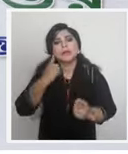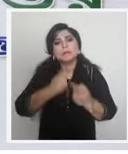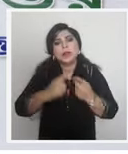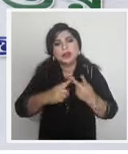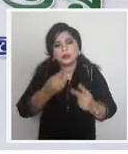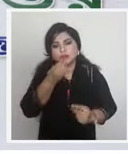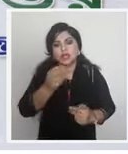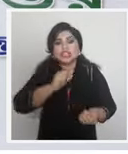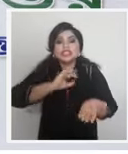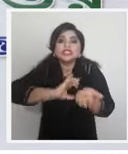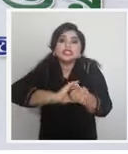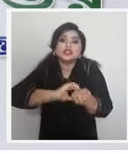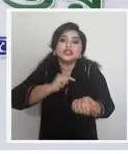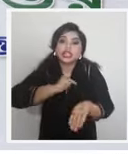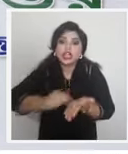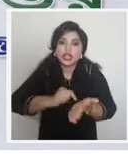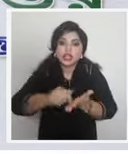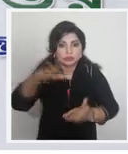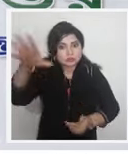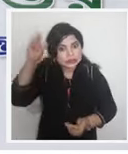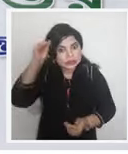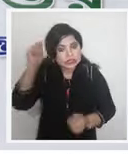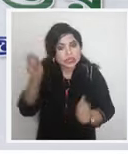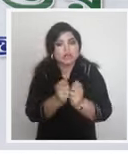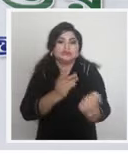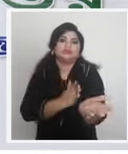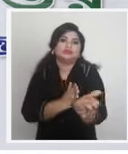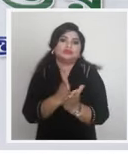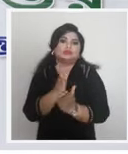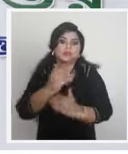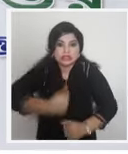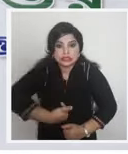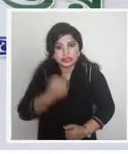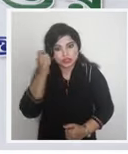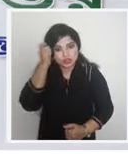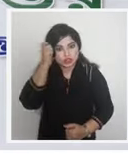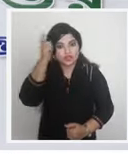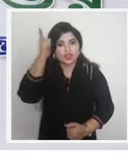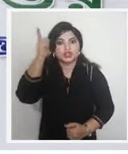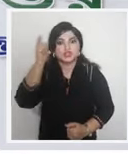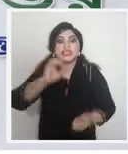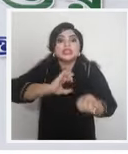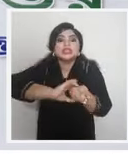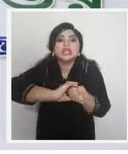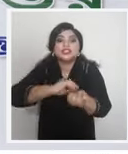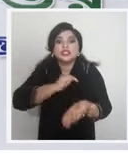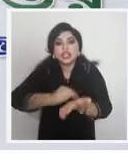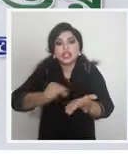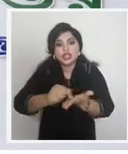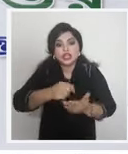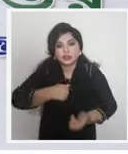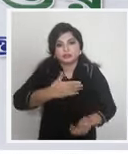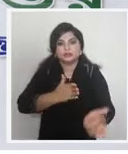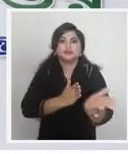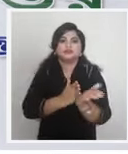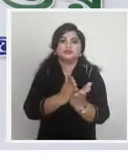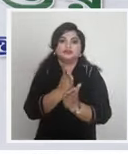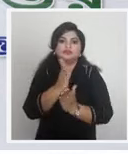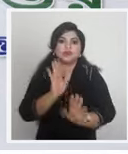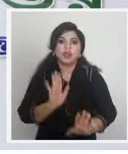প্রত্যেক জায়গা থেকে বলা হয়, মাননীয় প্রধানমন্ত্রীও প্রতিনিয়তই বলেন স্বাস্থ্য নিয়মগুলো মেনে চলতে, আপনারা